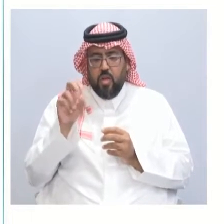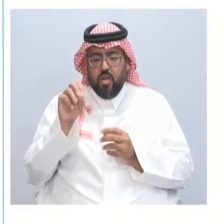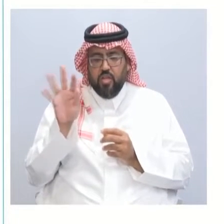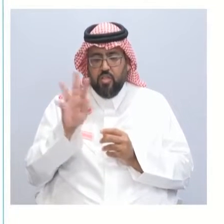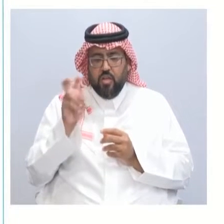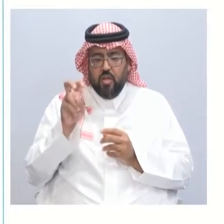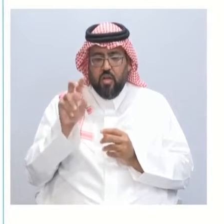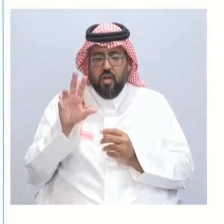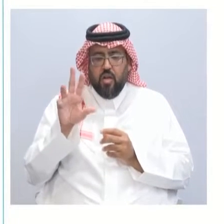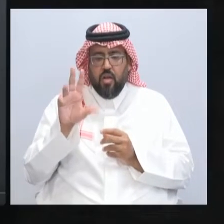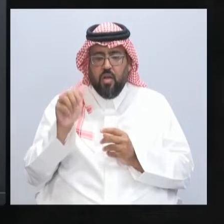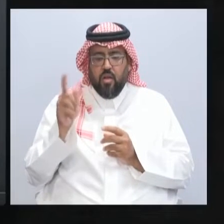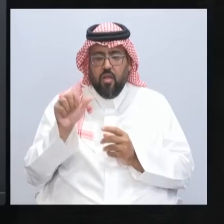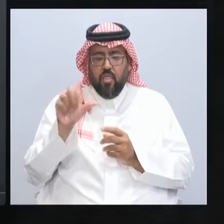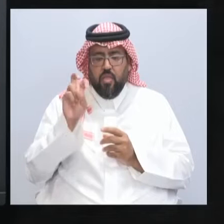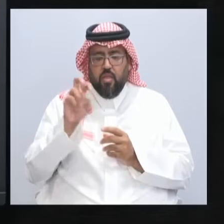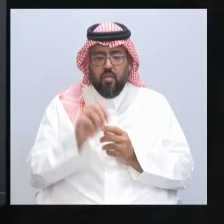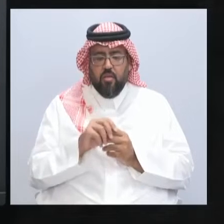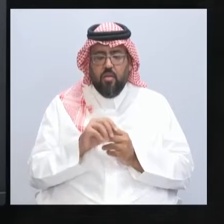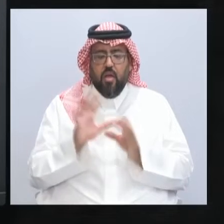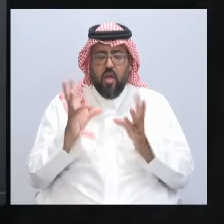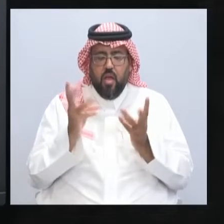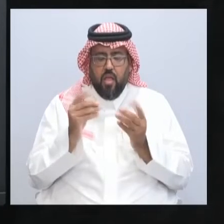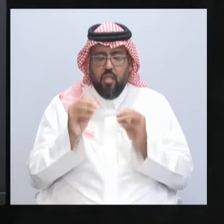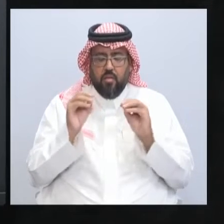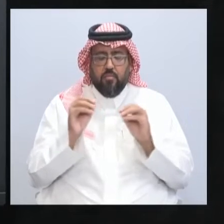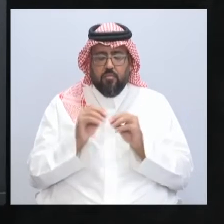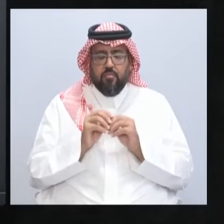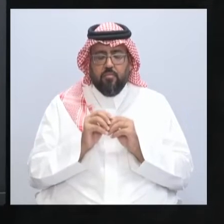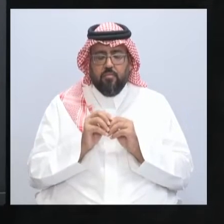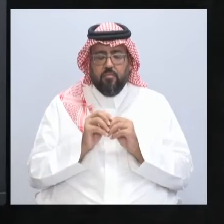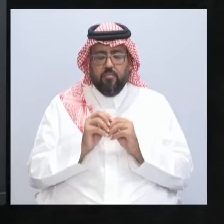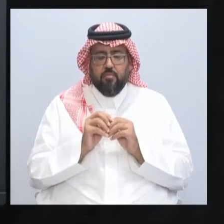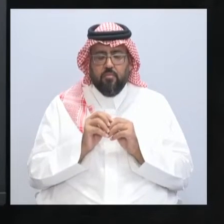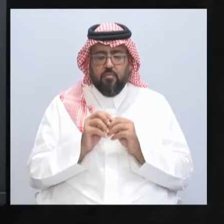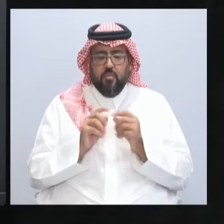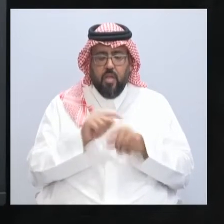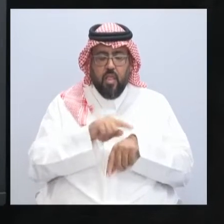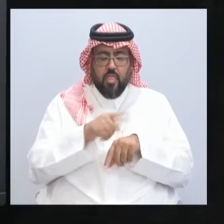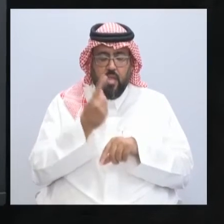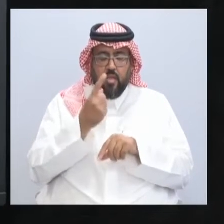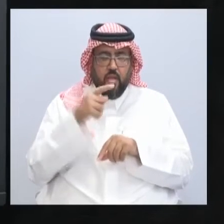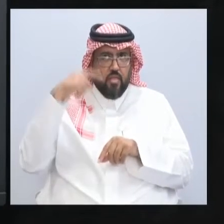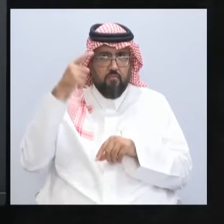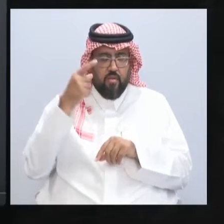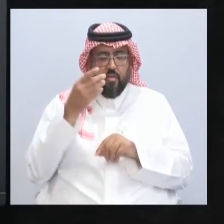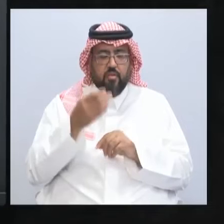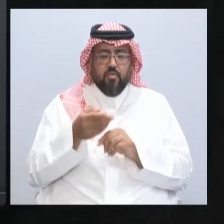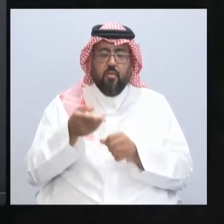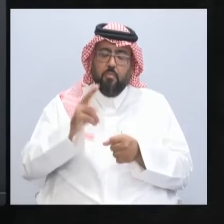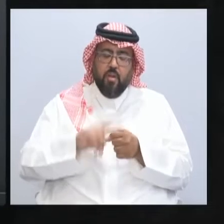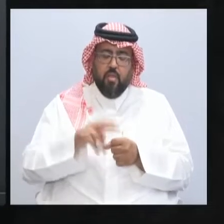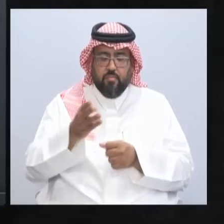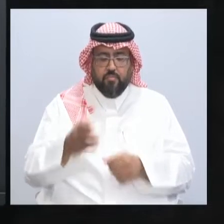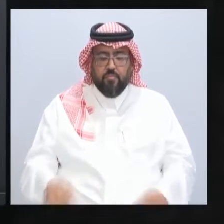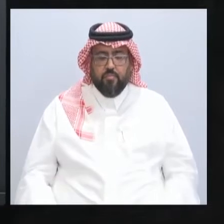القشره الارضيه اذكر انواع صخور القشره الارضيه ح نعطيكم دقيقه للتفكير ونرجع